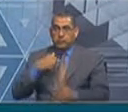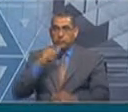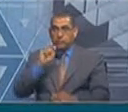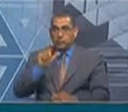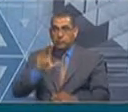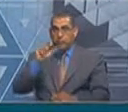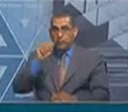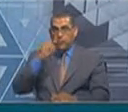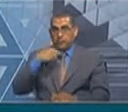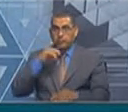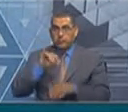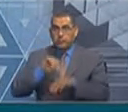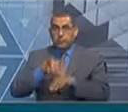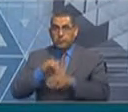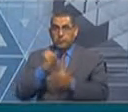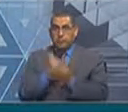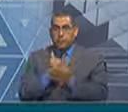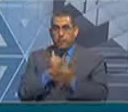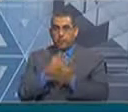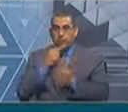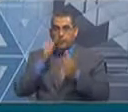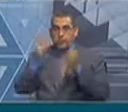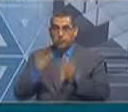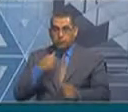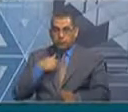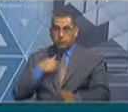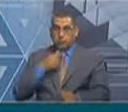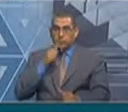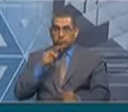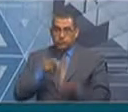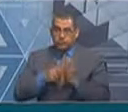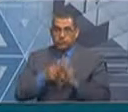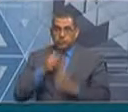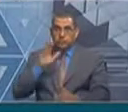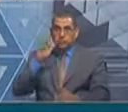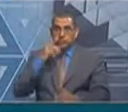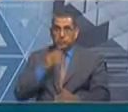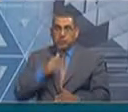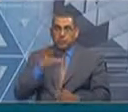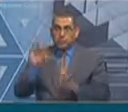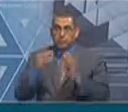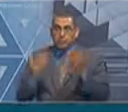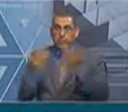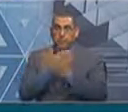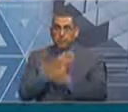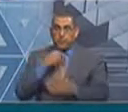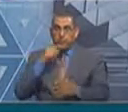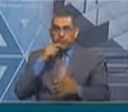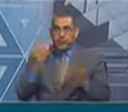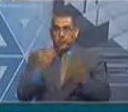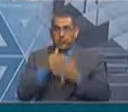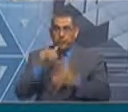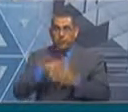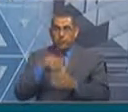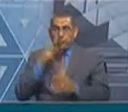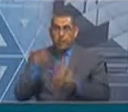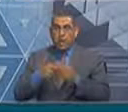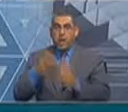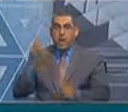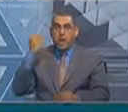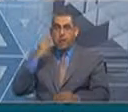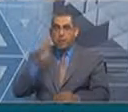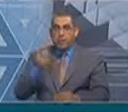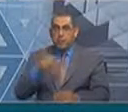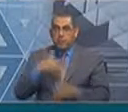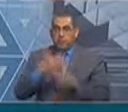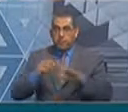الشيوخ ميتش ماكونيل لإعلانه أنه سينظم تصويتا على اختيار خلفا لجونسبورغ، رغم أنه رفض استجواب